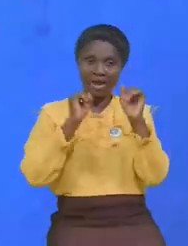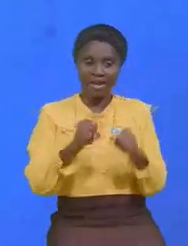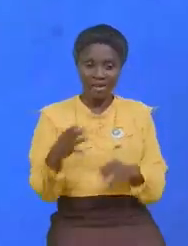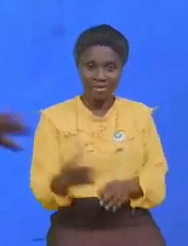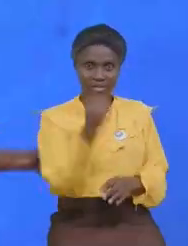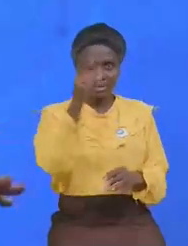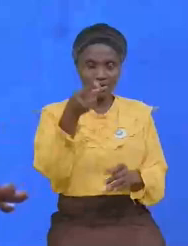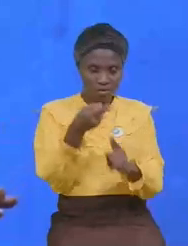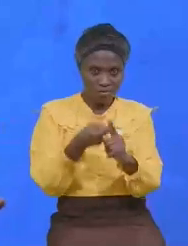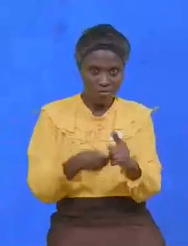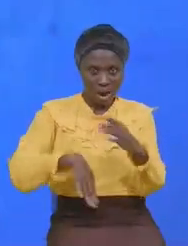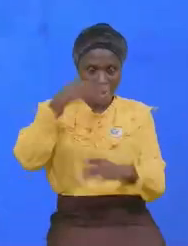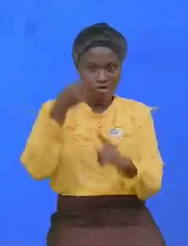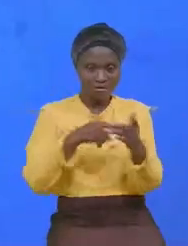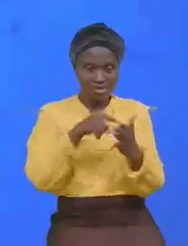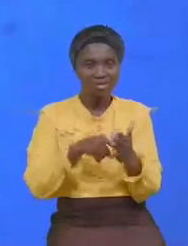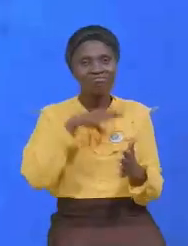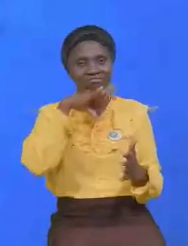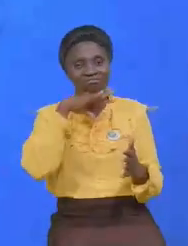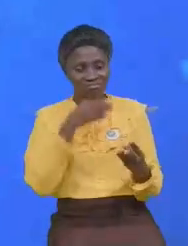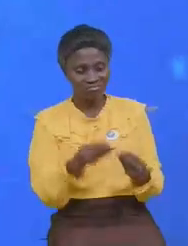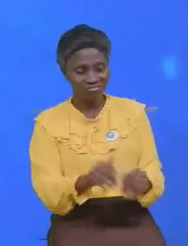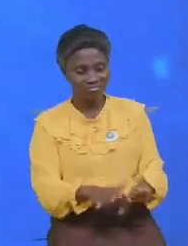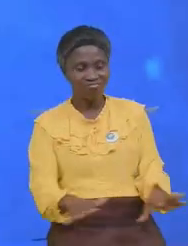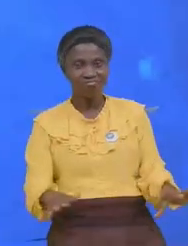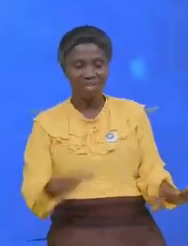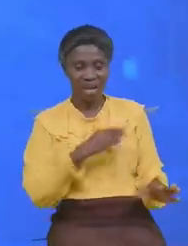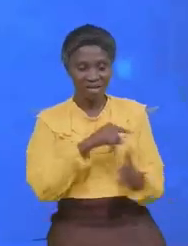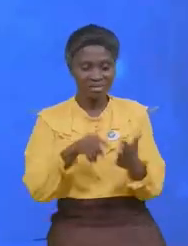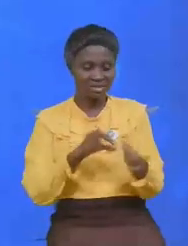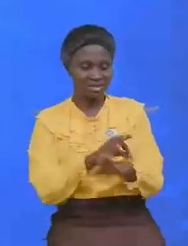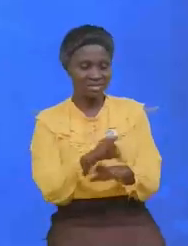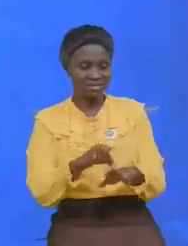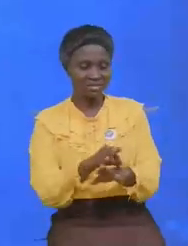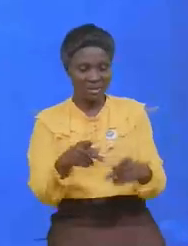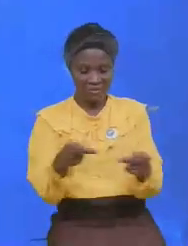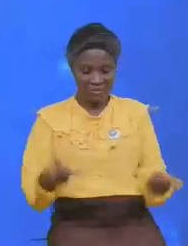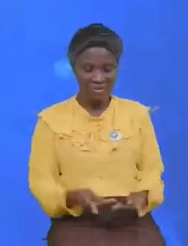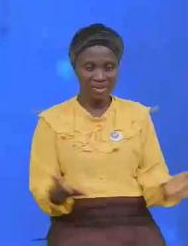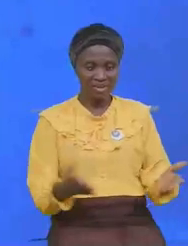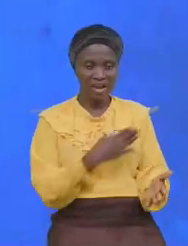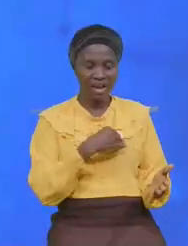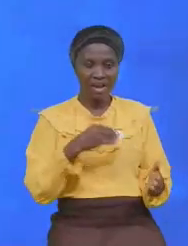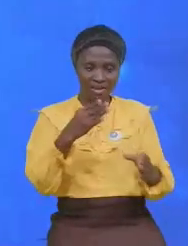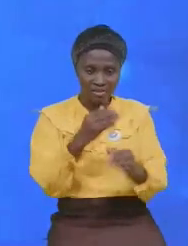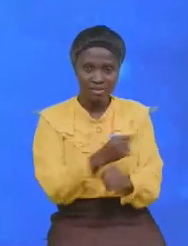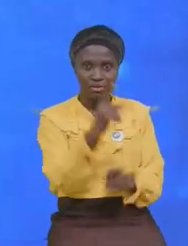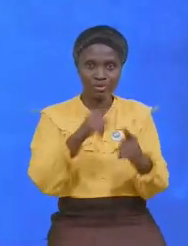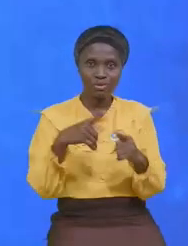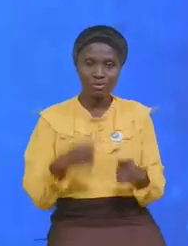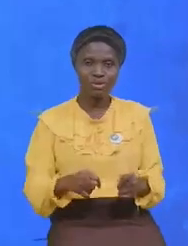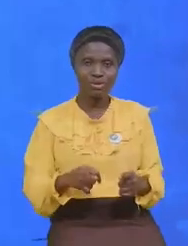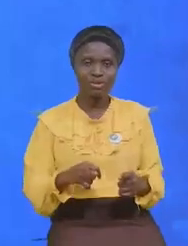de te faire sortir, de te faire ôter de cette terre sale